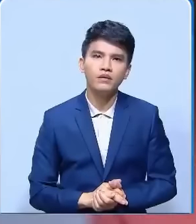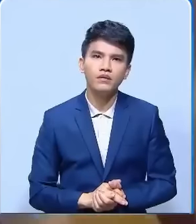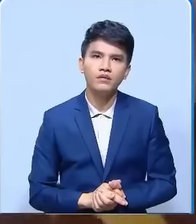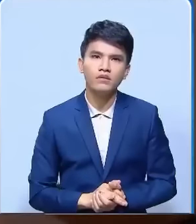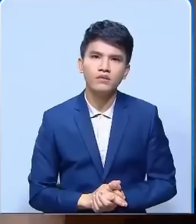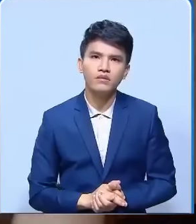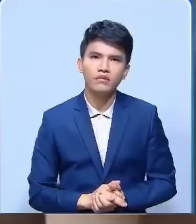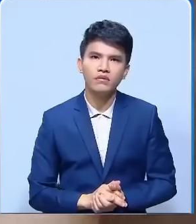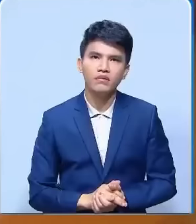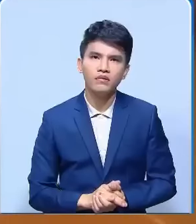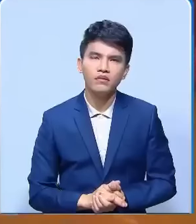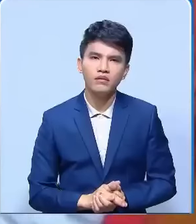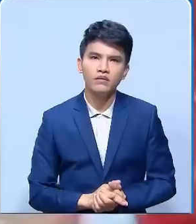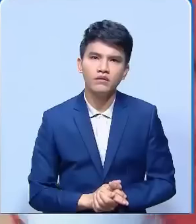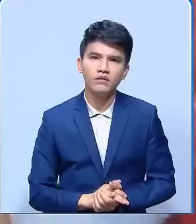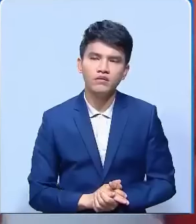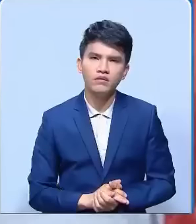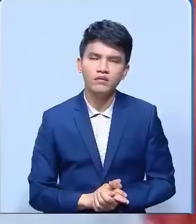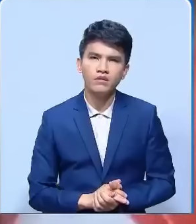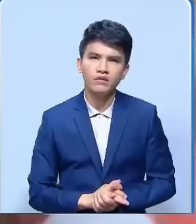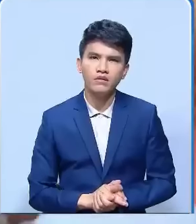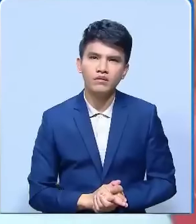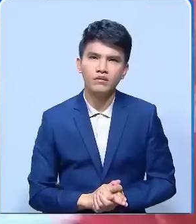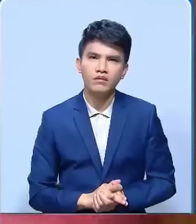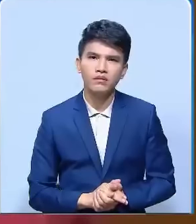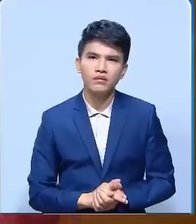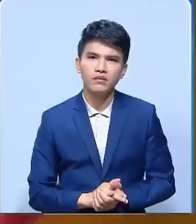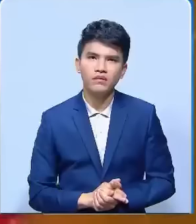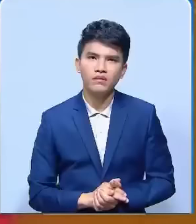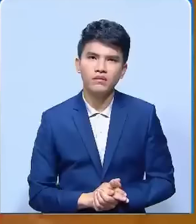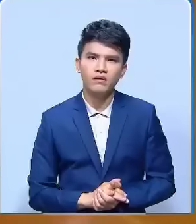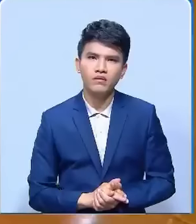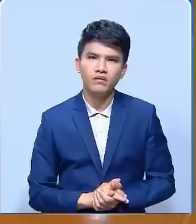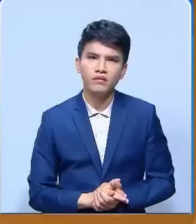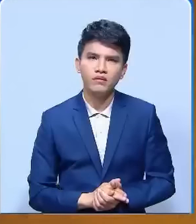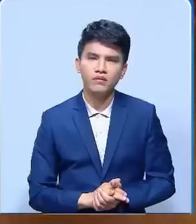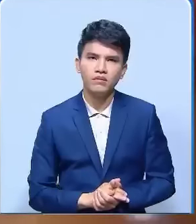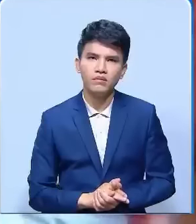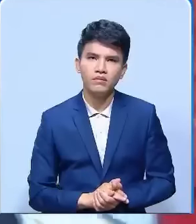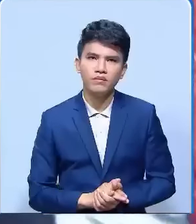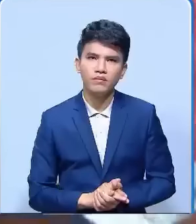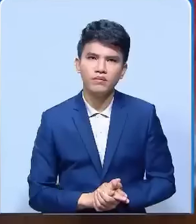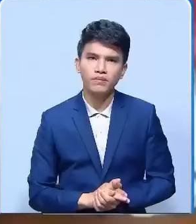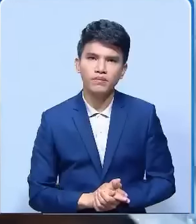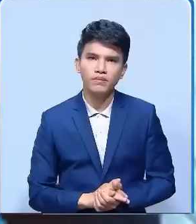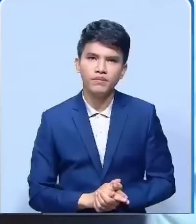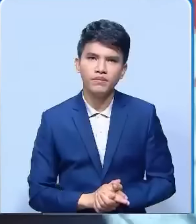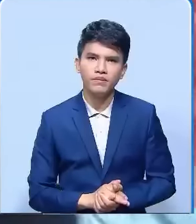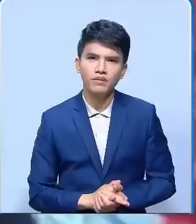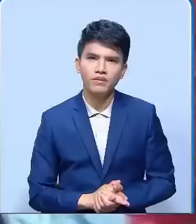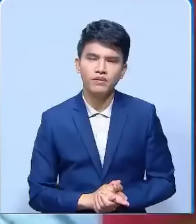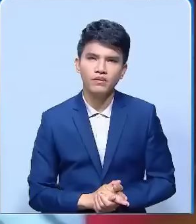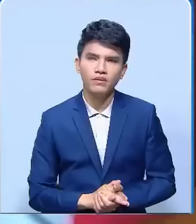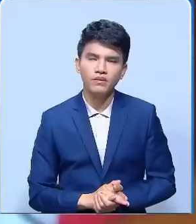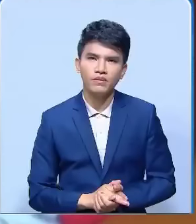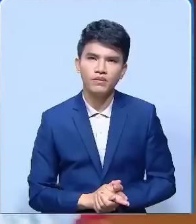มึงไหนพาทำไมแล้วอ่ะ มึงต้องปวดท้องนอนดิมึงไม่ต้องห้าม ล้วงออกมามึงล้วงออกมาม ึง คนล้วงม ึงคนล้วงม